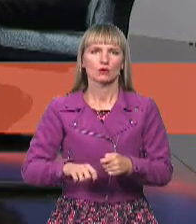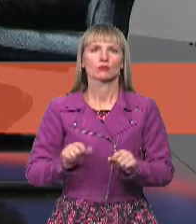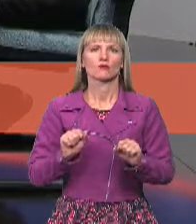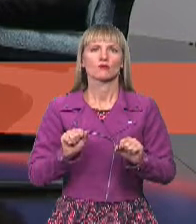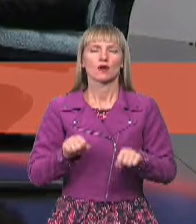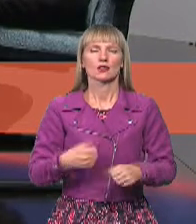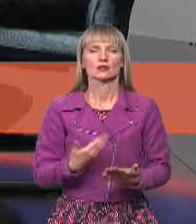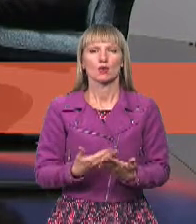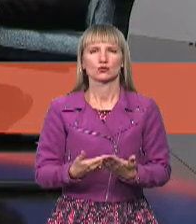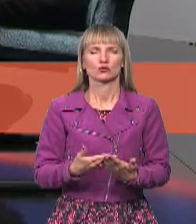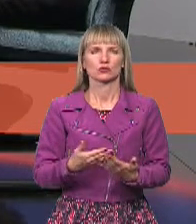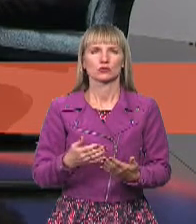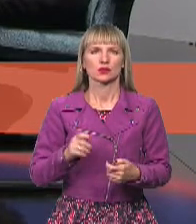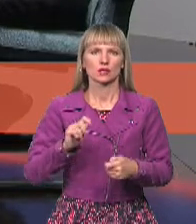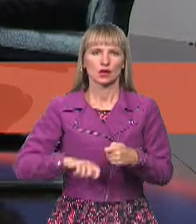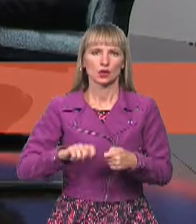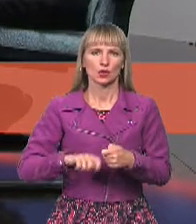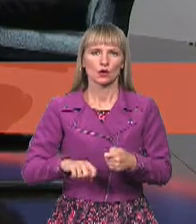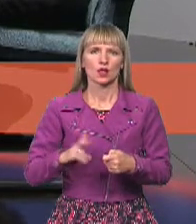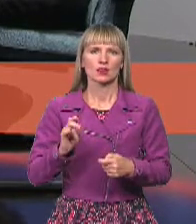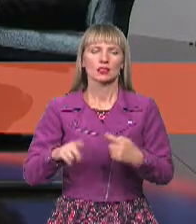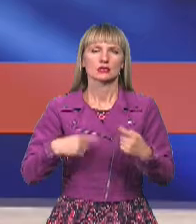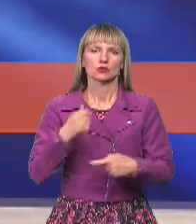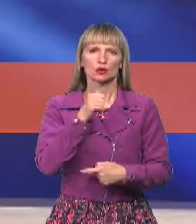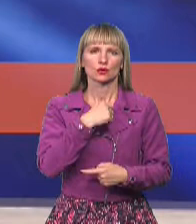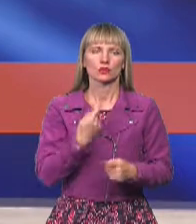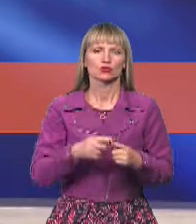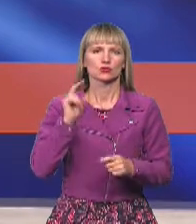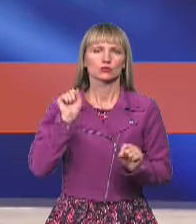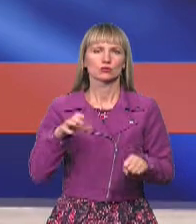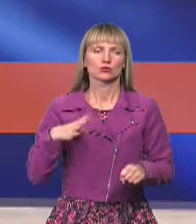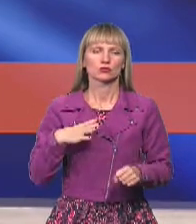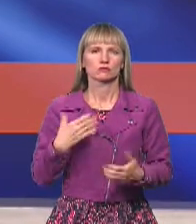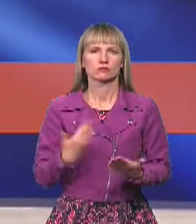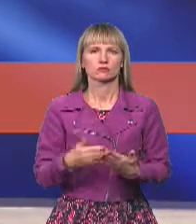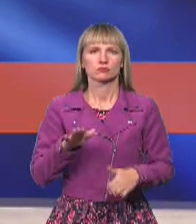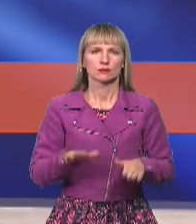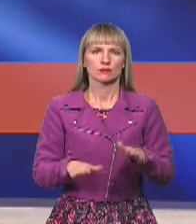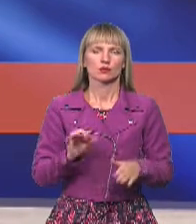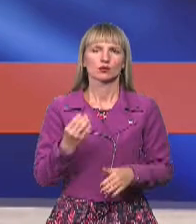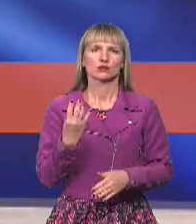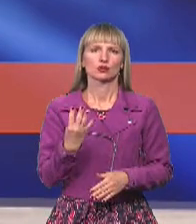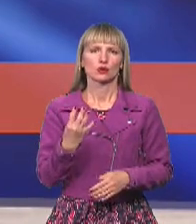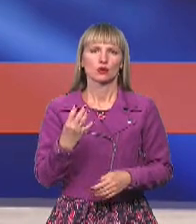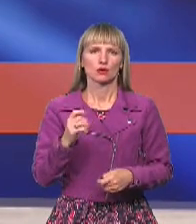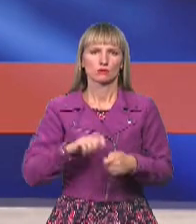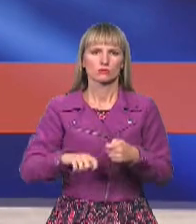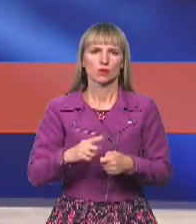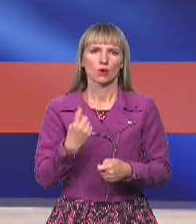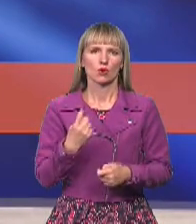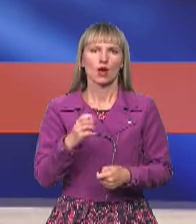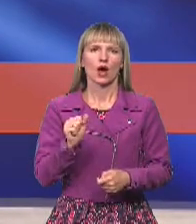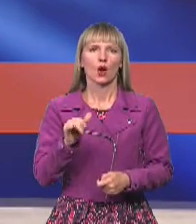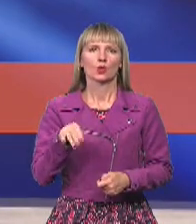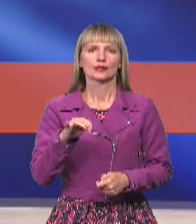возможных произведенных мероприятий контроля на следующий год. Эта цифра может варьироваться от 4 инспектирований и 1